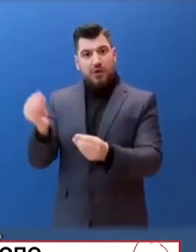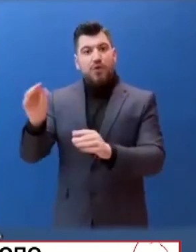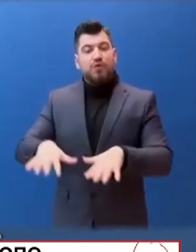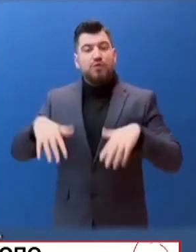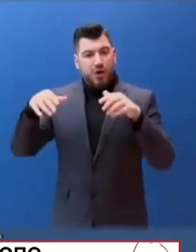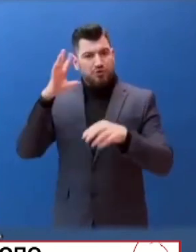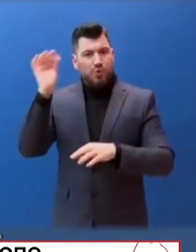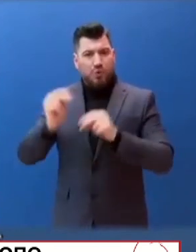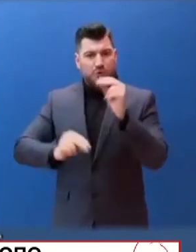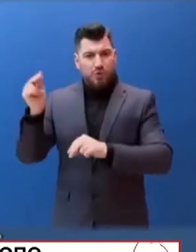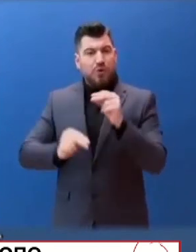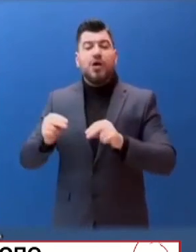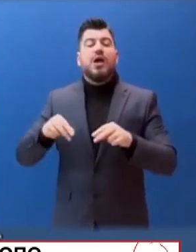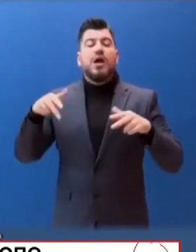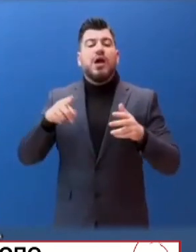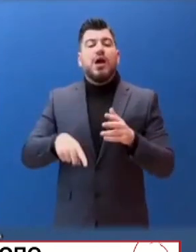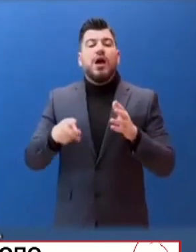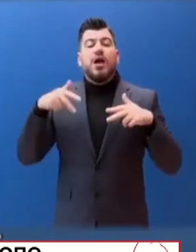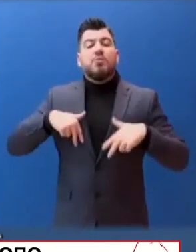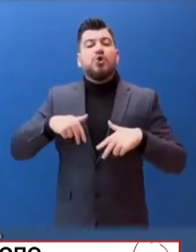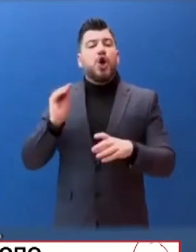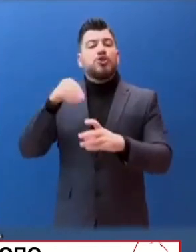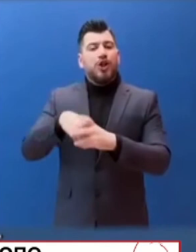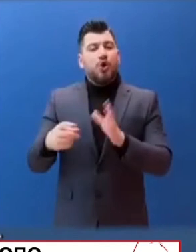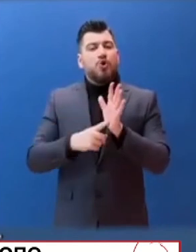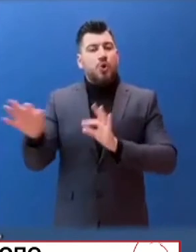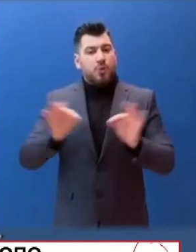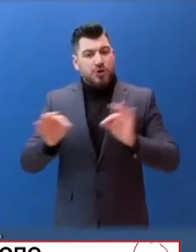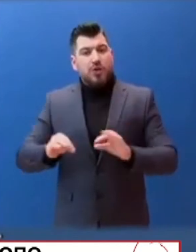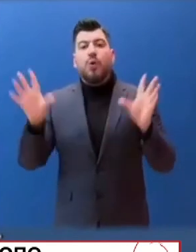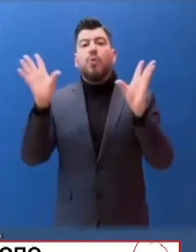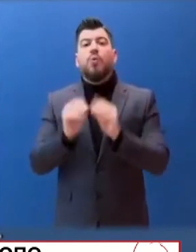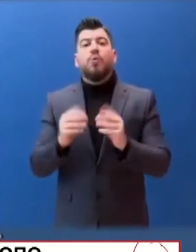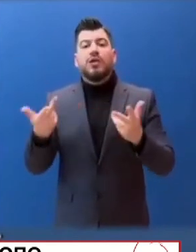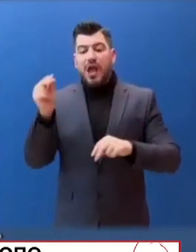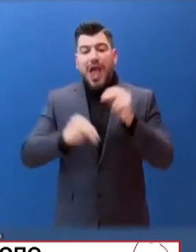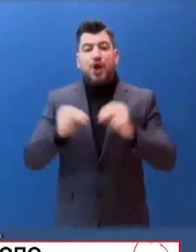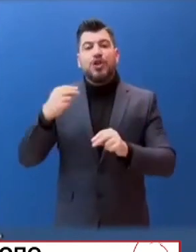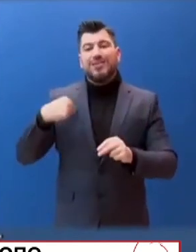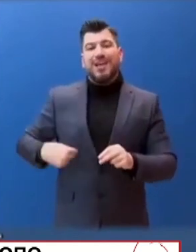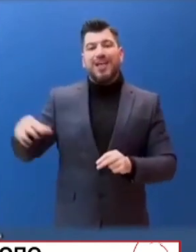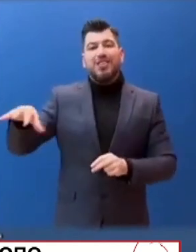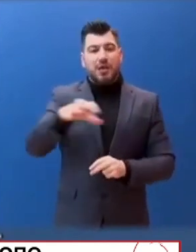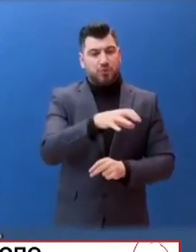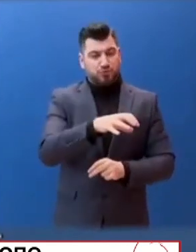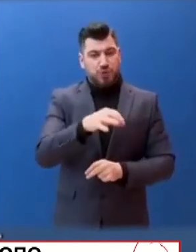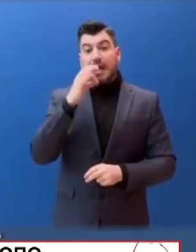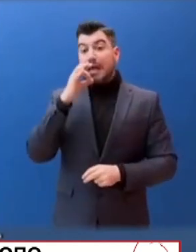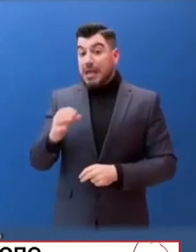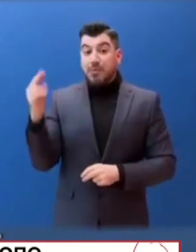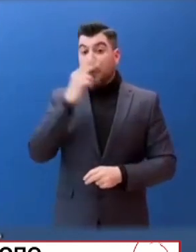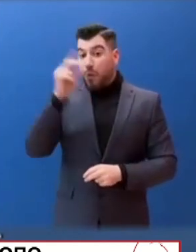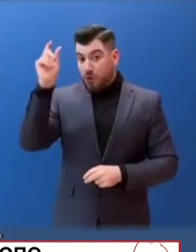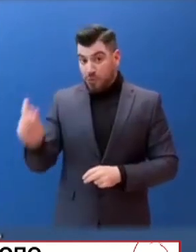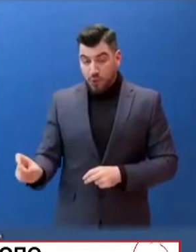Υπουργείου Εσωτερικών για την αλλαγή του εκλογικού συστήματος στις αυτοδιοικητικές εκλογές. Πρόκειται, όπως τόνισε ο Πρωθυπουργός